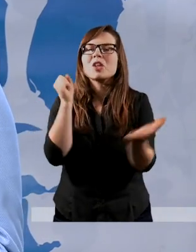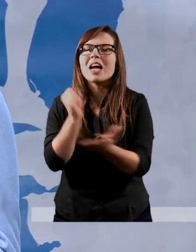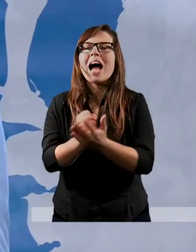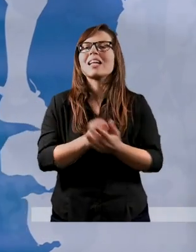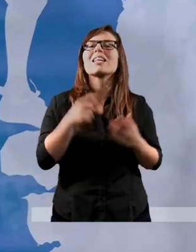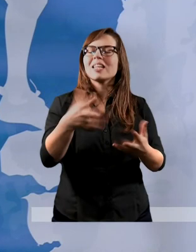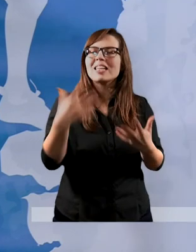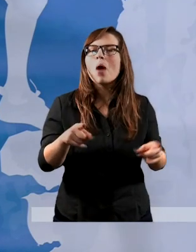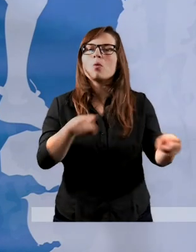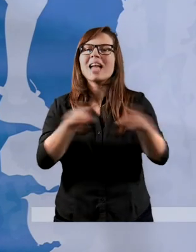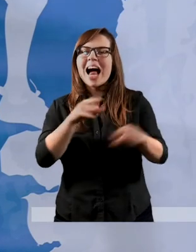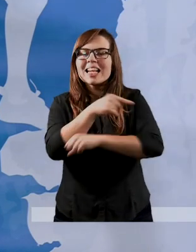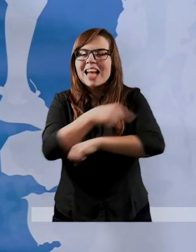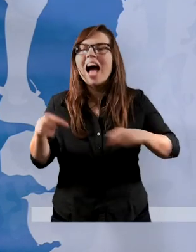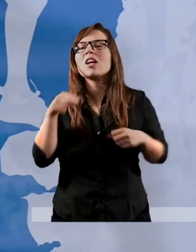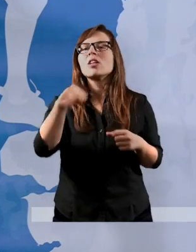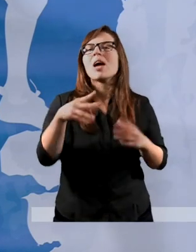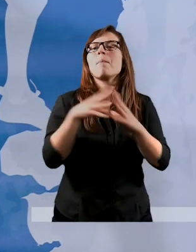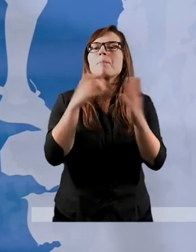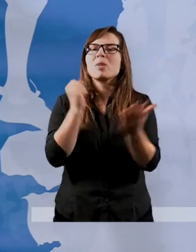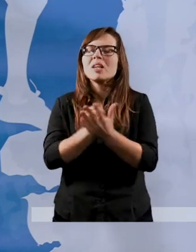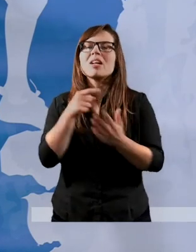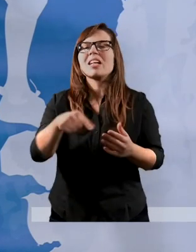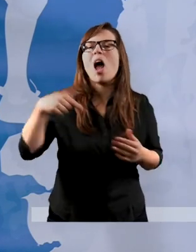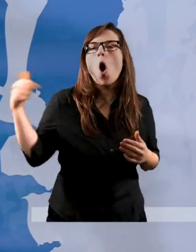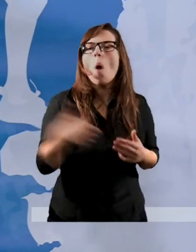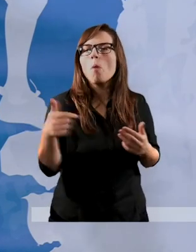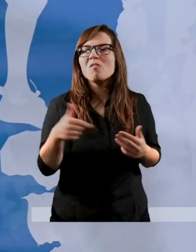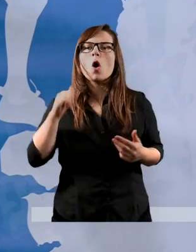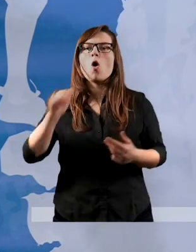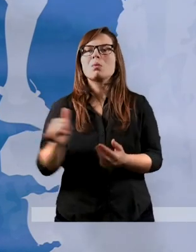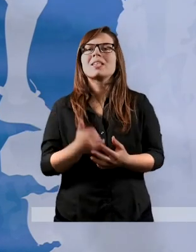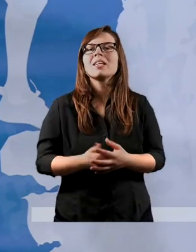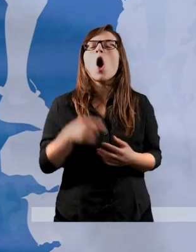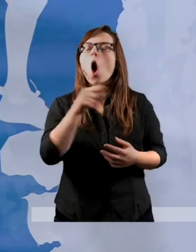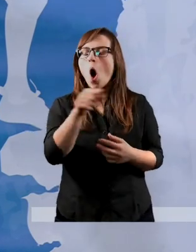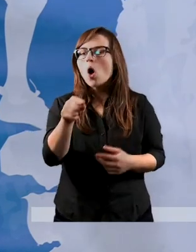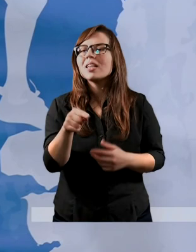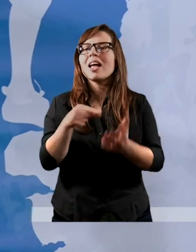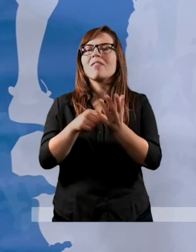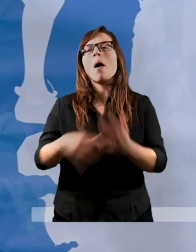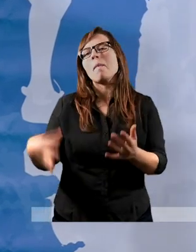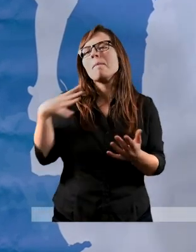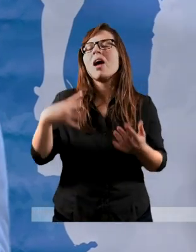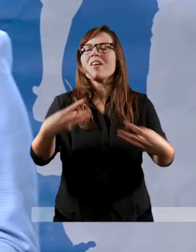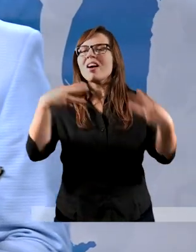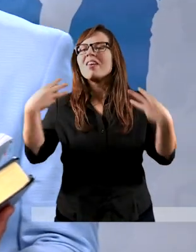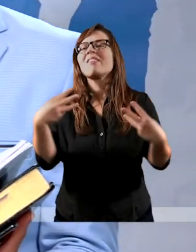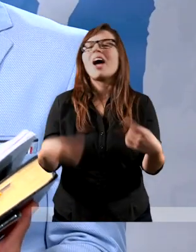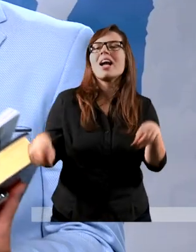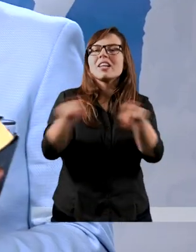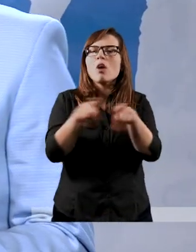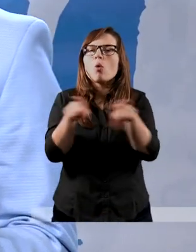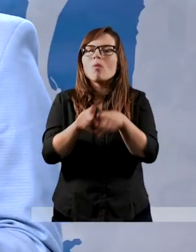przykazania. Chciałbym tutaj zaznaczyć, że te przykazania, te obowiązki, one były ważne również